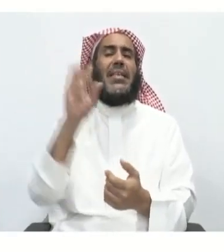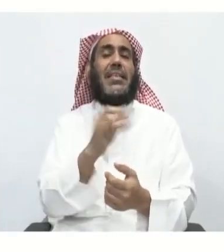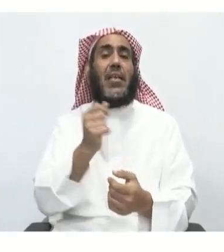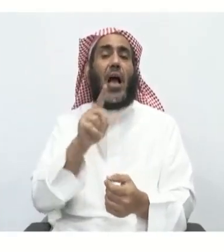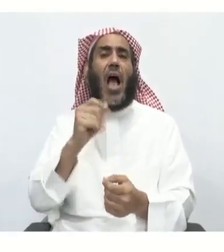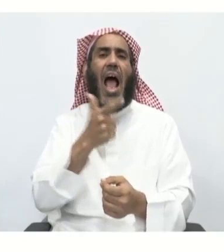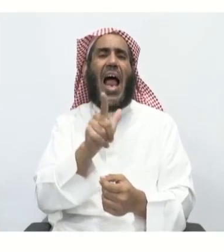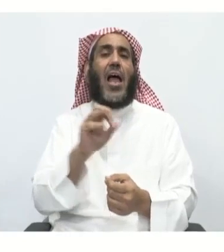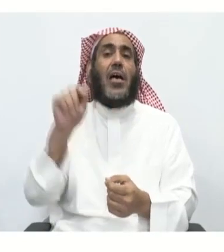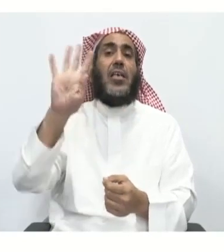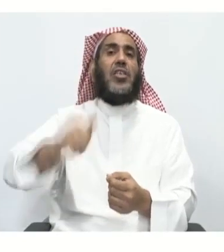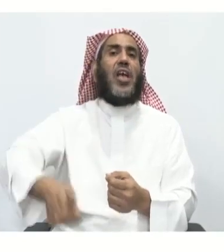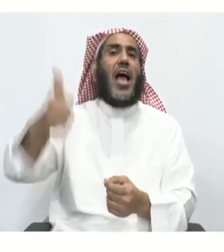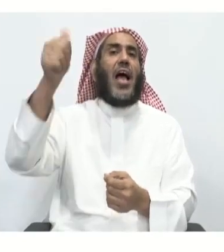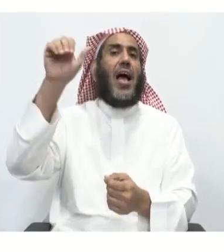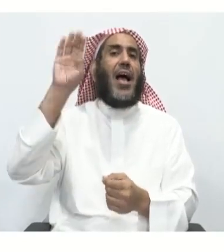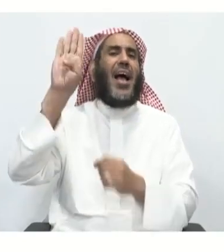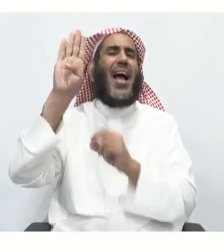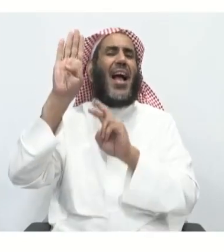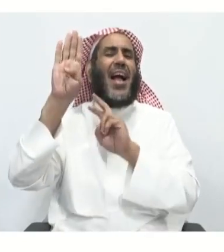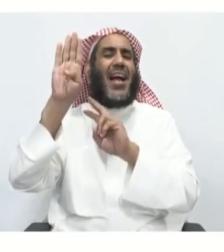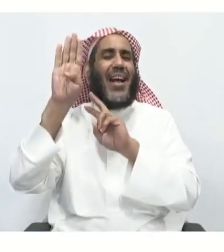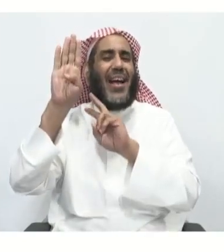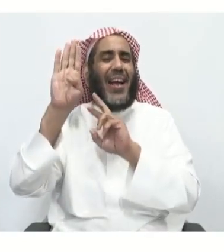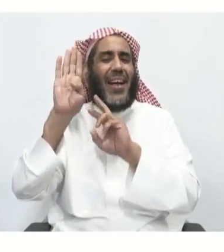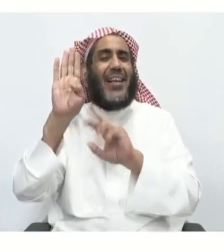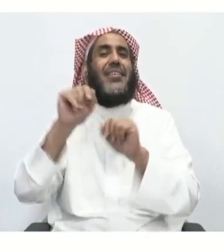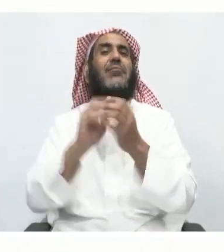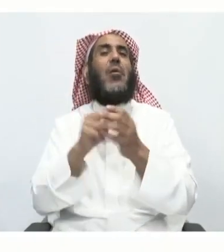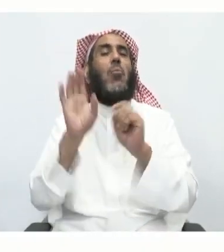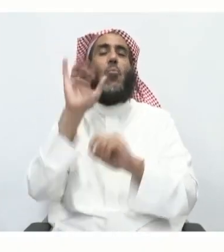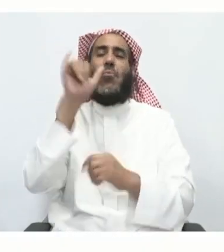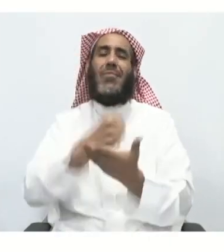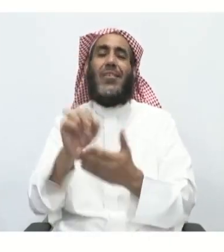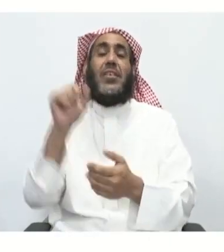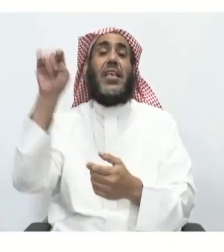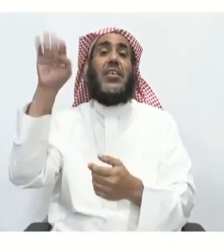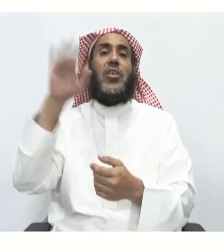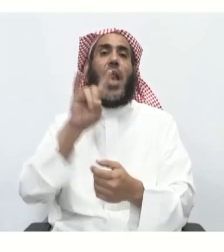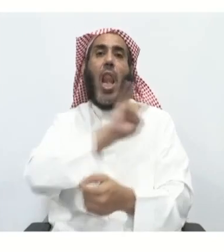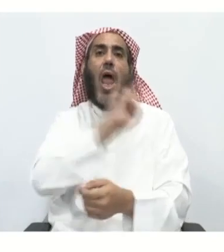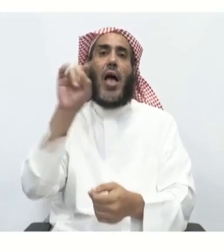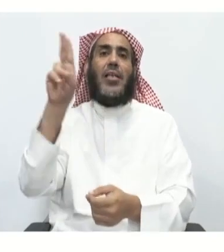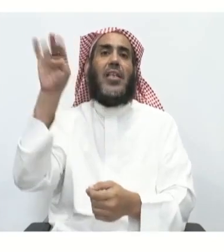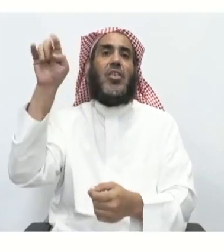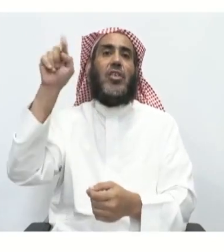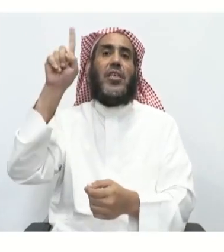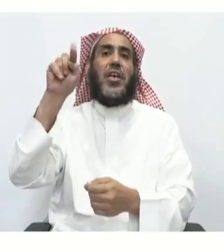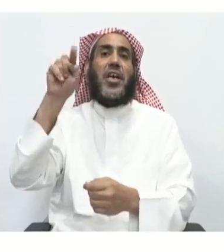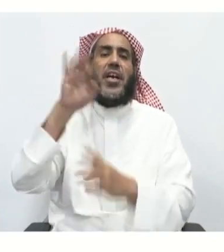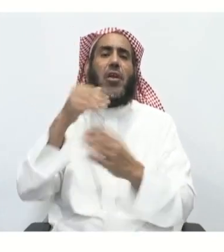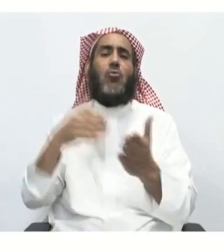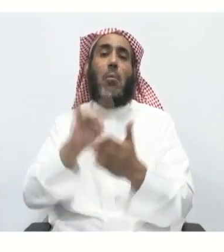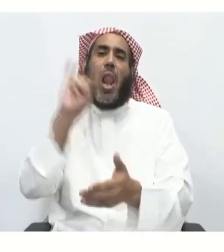شاكن هنا صار مرفوع ايضا بدونها هنا ياتي بدونها يجري تقول لا تجري هنا سبق باداه جزم